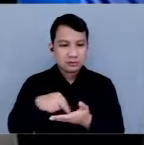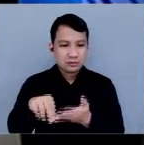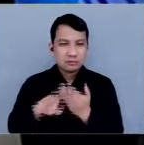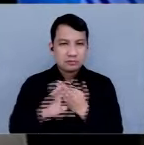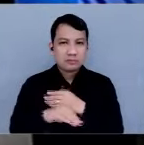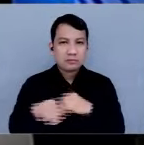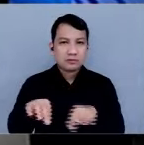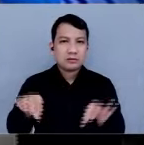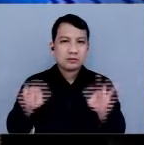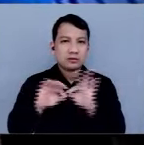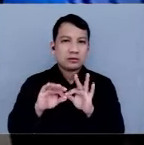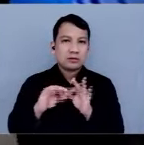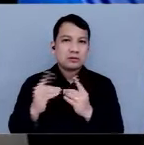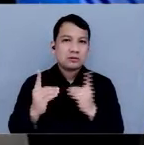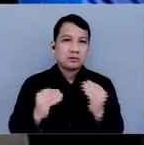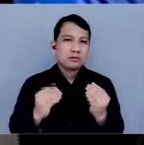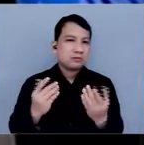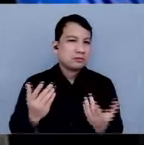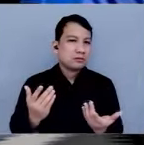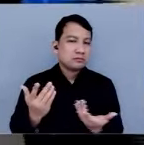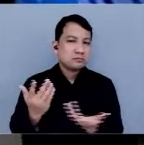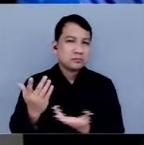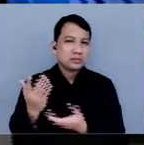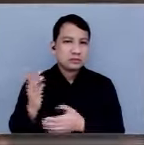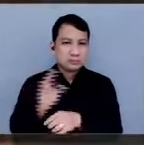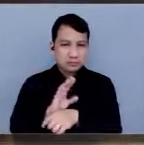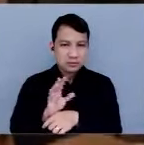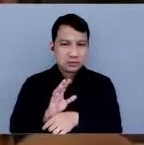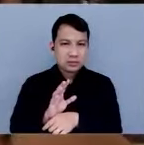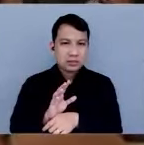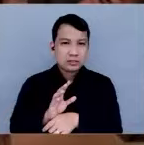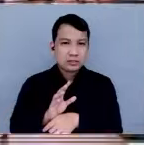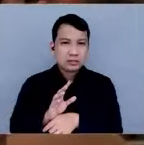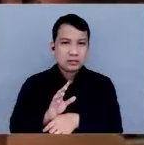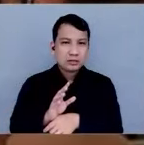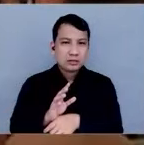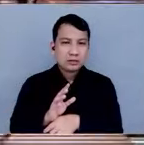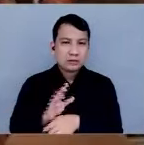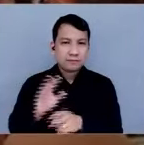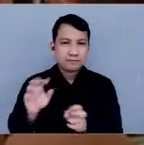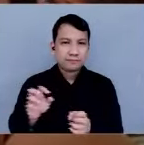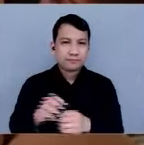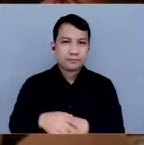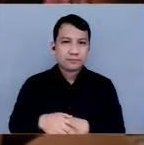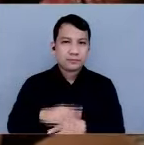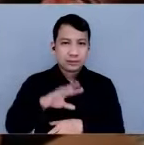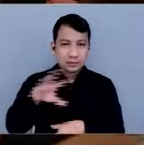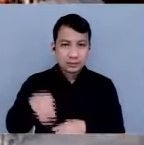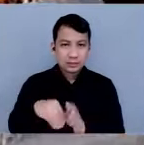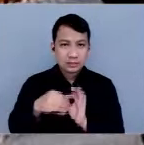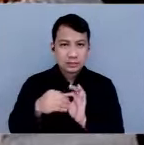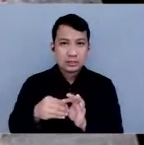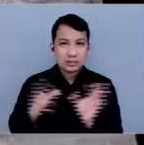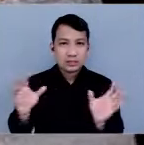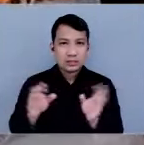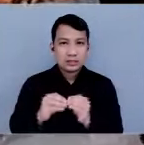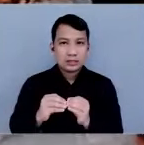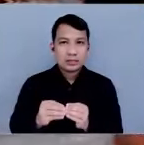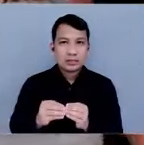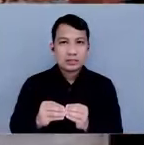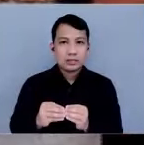nice to do um a film for Cinemalaya Kasama rin sa full lent ang